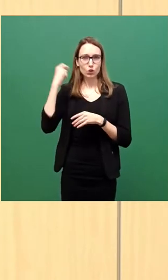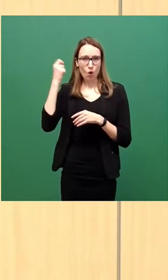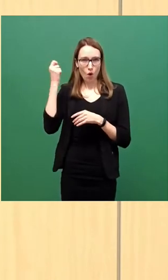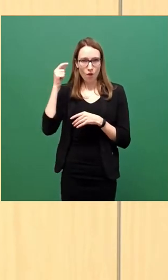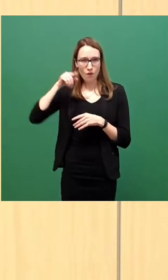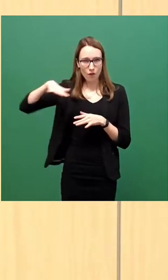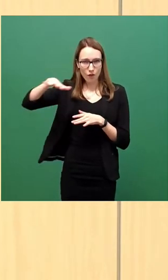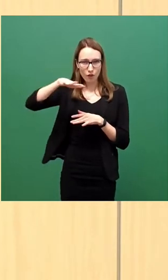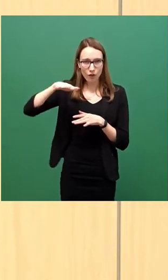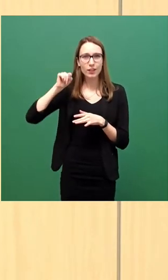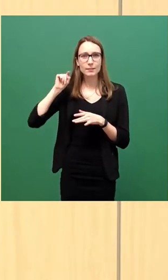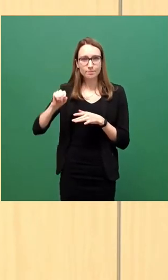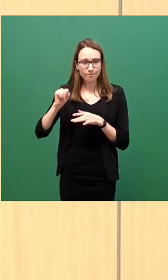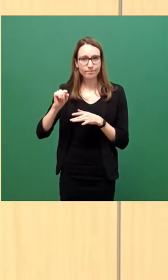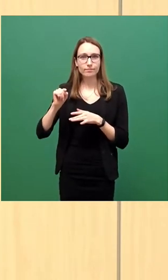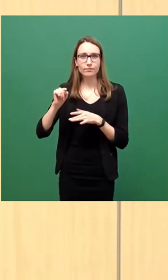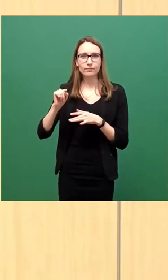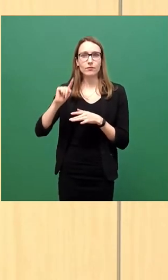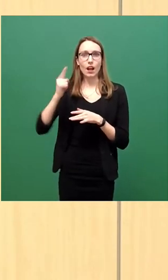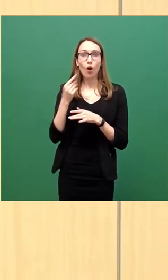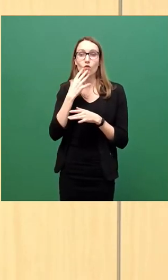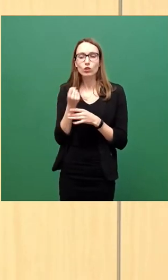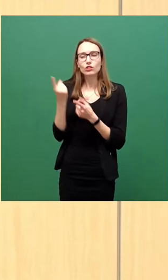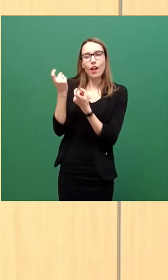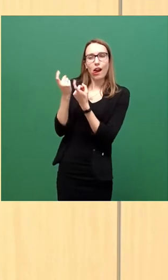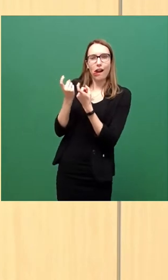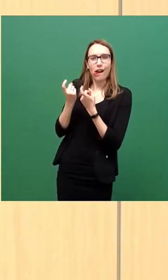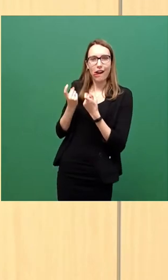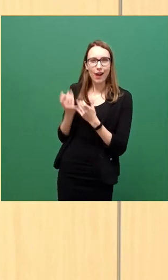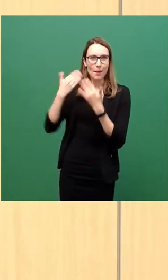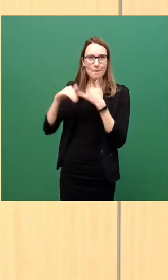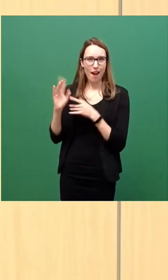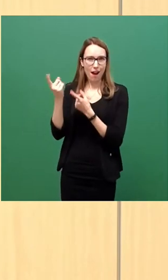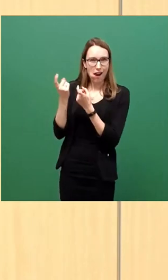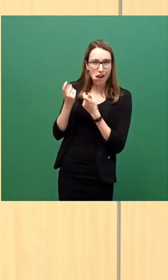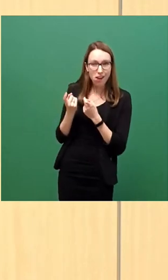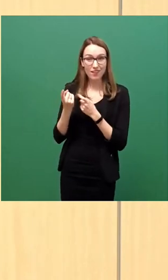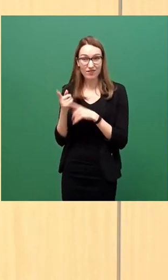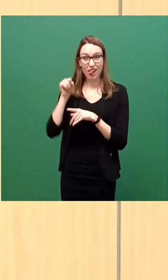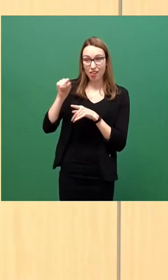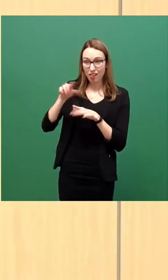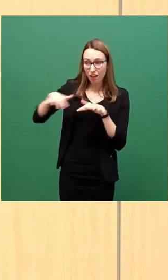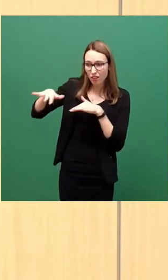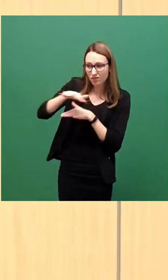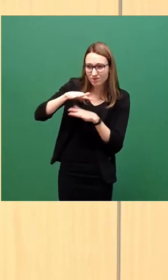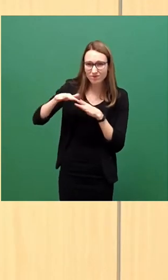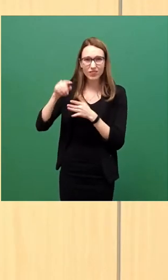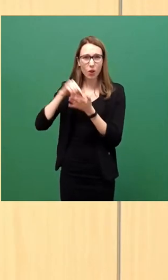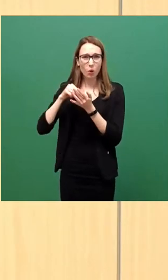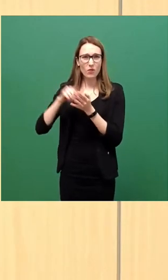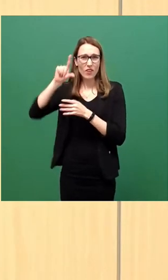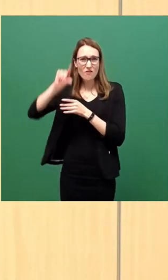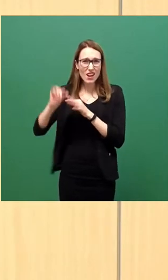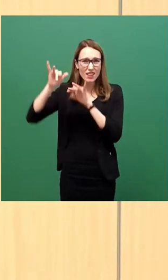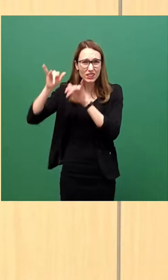im Ausschuss die Mehrheit zu locken, weil das Sahnehäubchen ist, weil wir alle wissen, Weixdorf ist total unterversorgt. Dort ist das wahrscheinlich auch